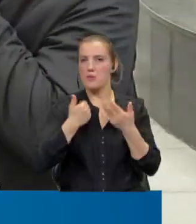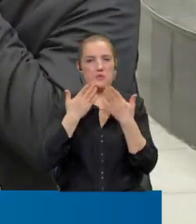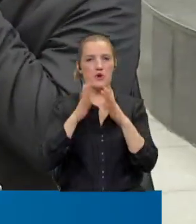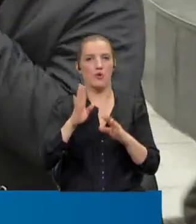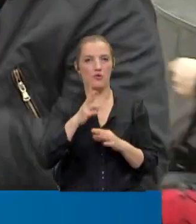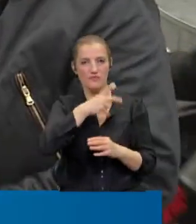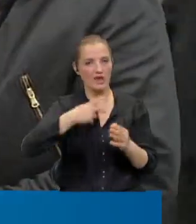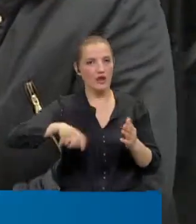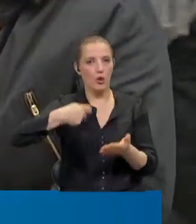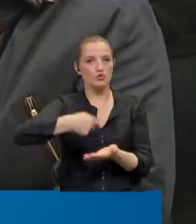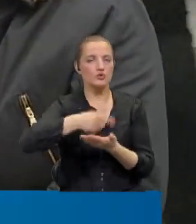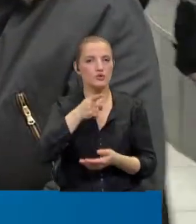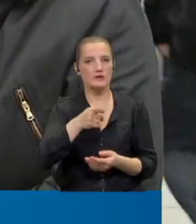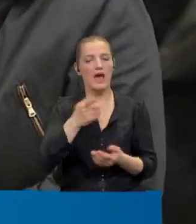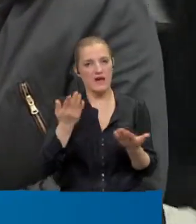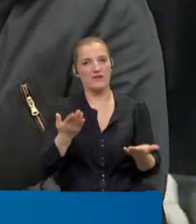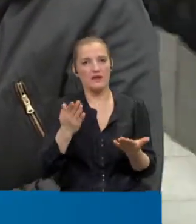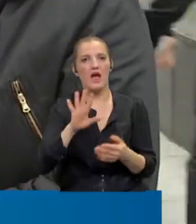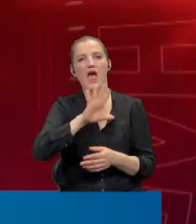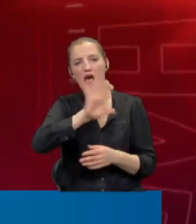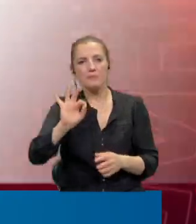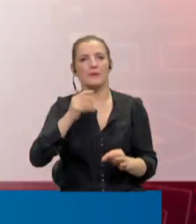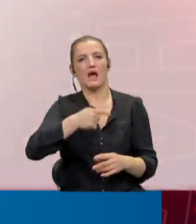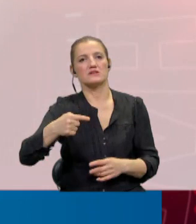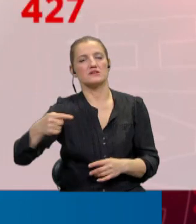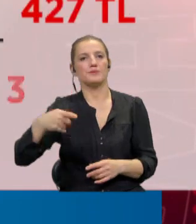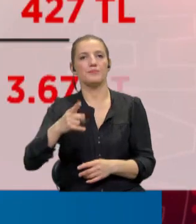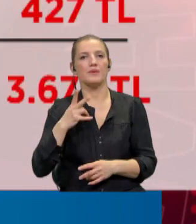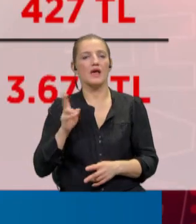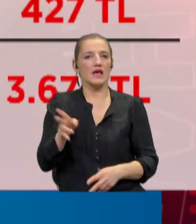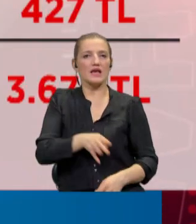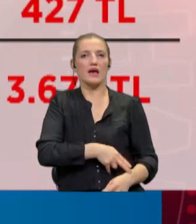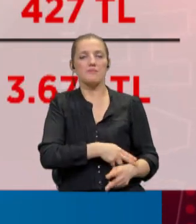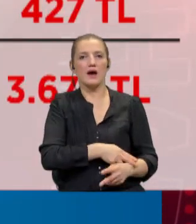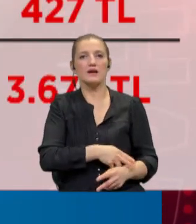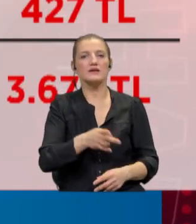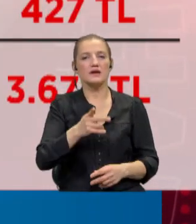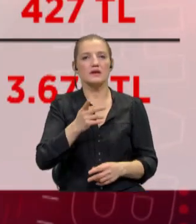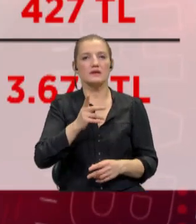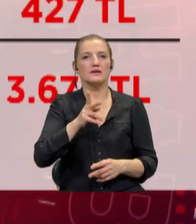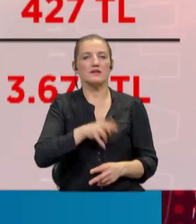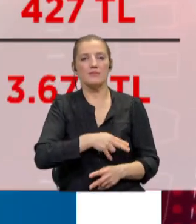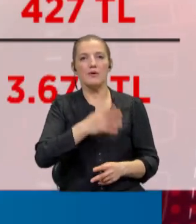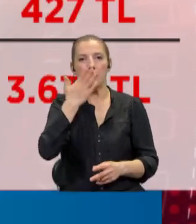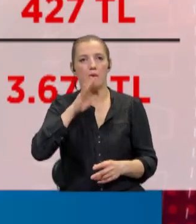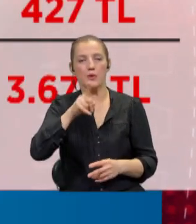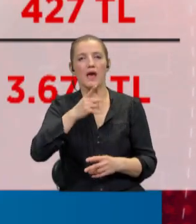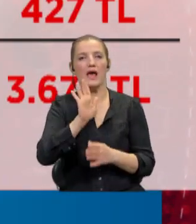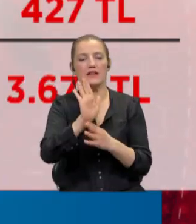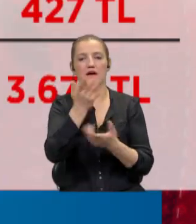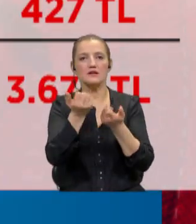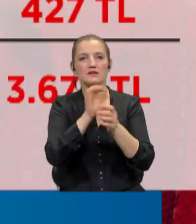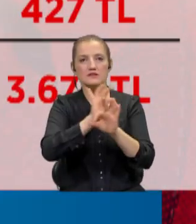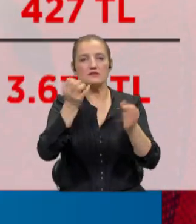vergi ödüyorsun yani Evet hepsi deyiz Emniyet kemeri takmamanın kırmızı ışık ihlalinin Ehliyetsiz